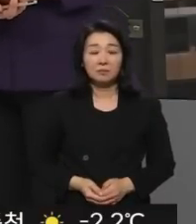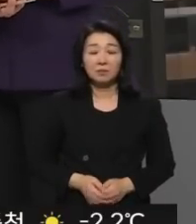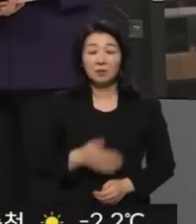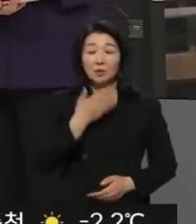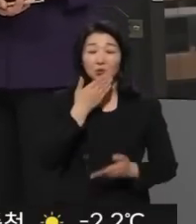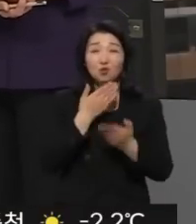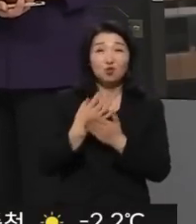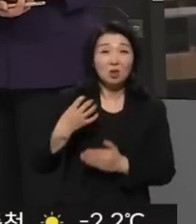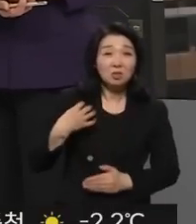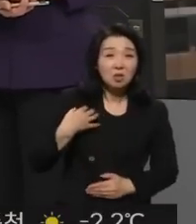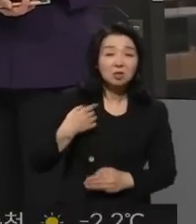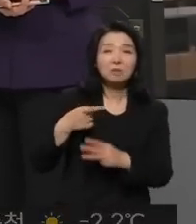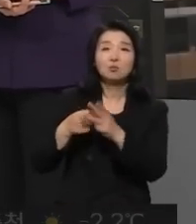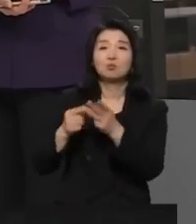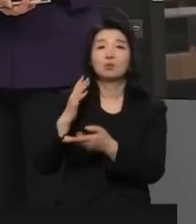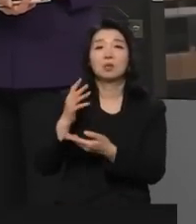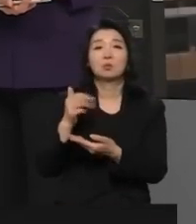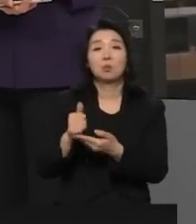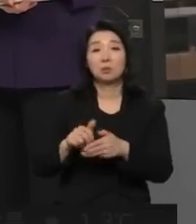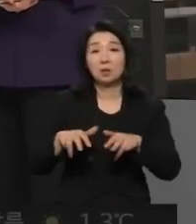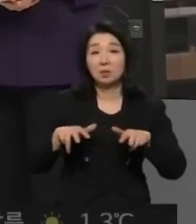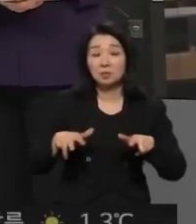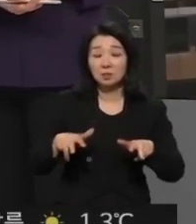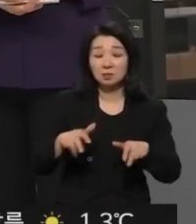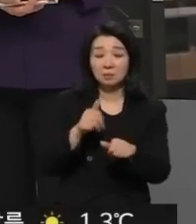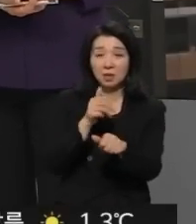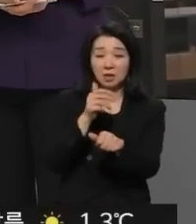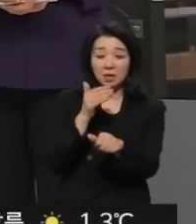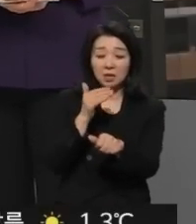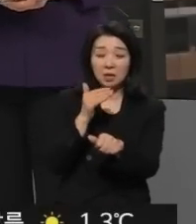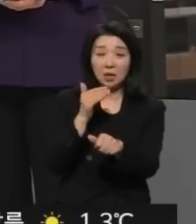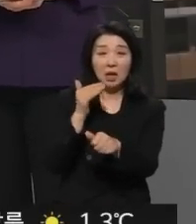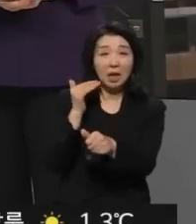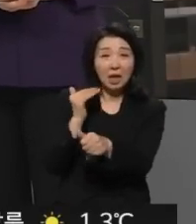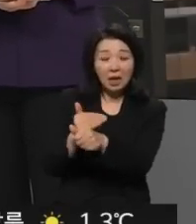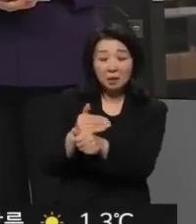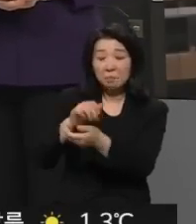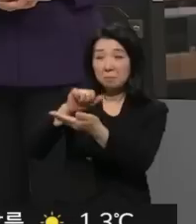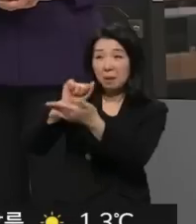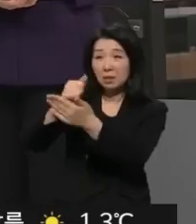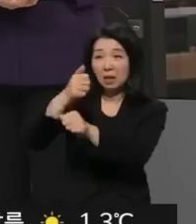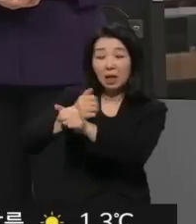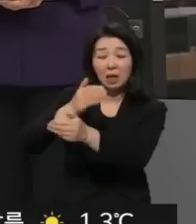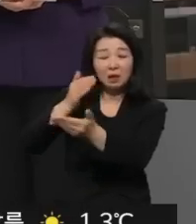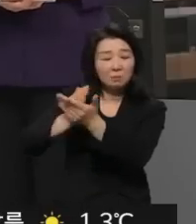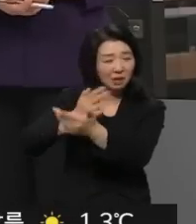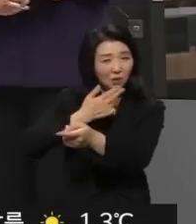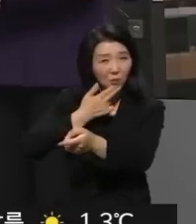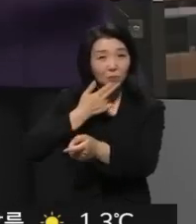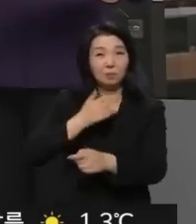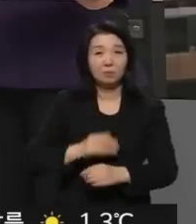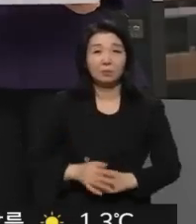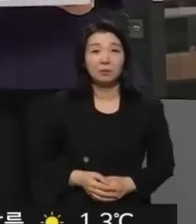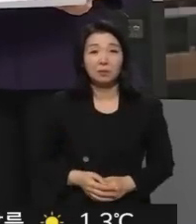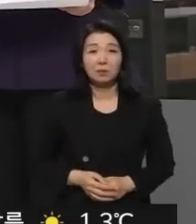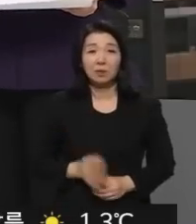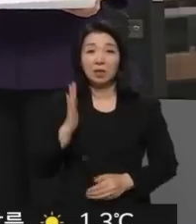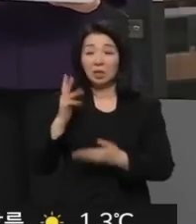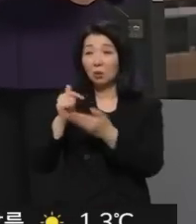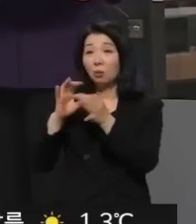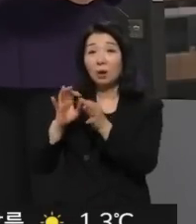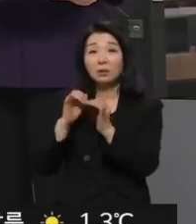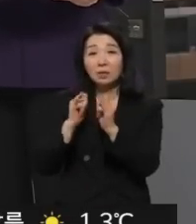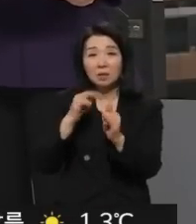다시 윤석열 대통령입니다. 지금으로서는 이 장관의 해임 건의안 받아들일 가능성이 거의 없어 보이는데요. 대통령실